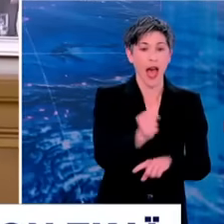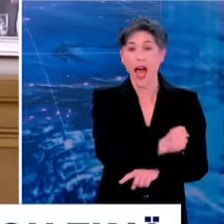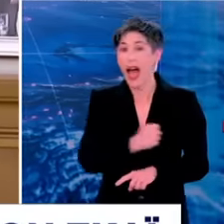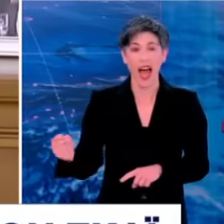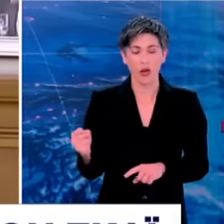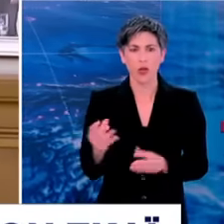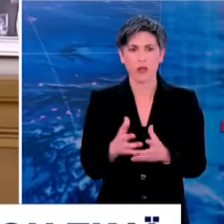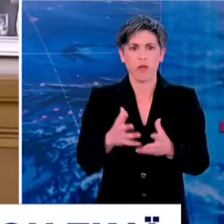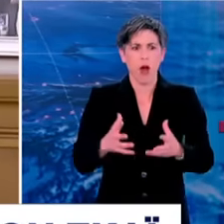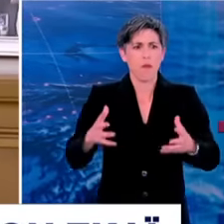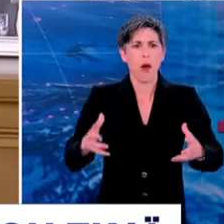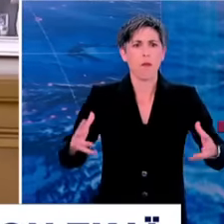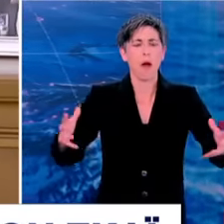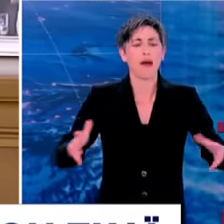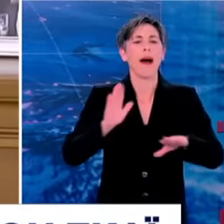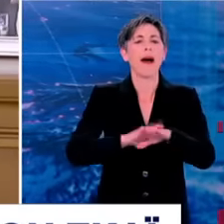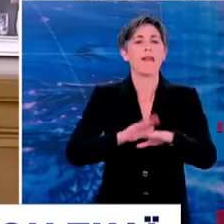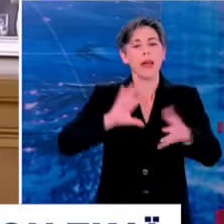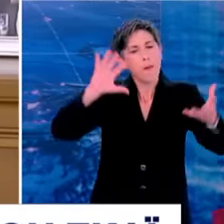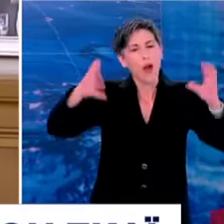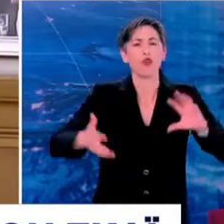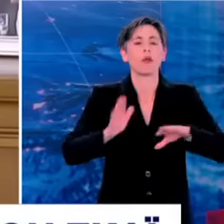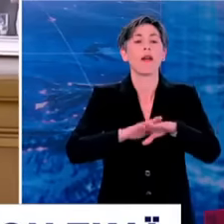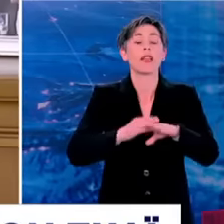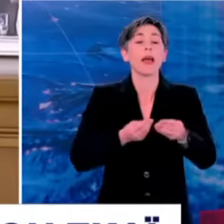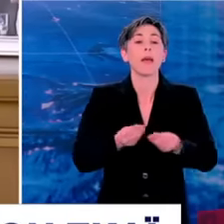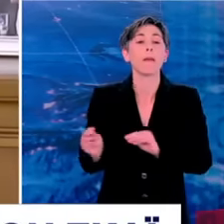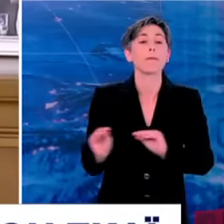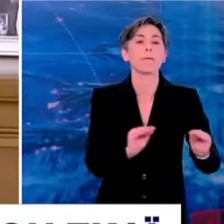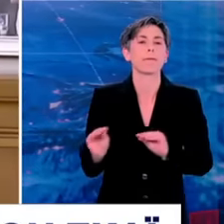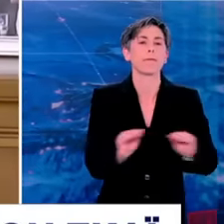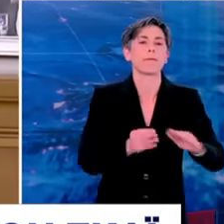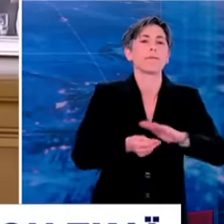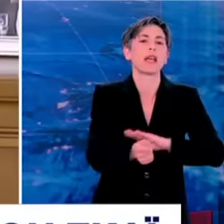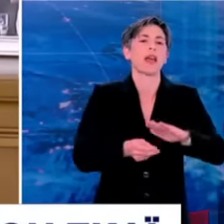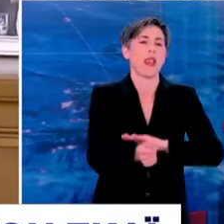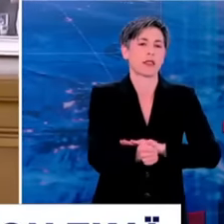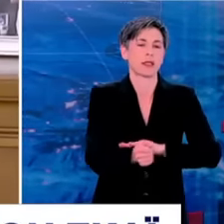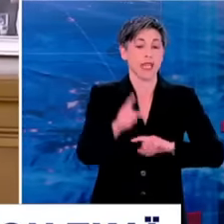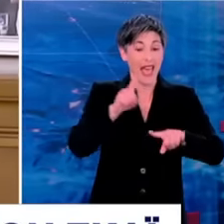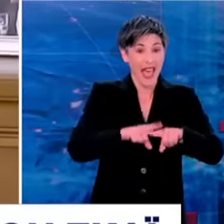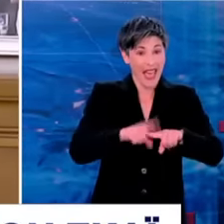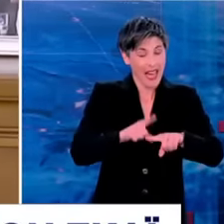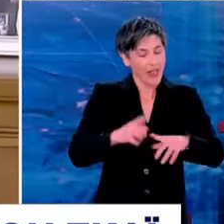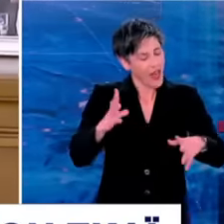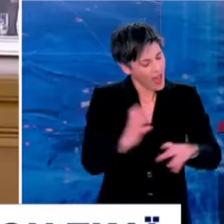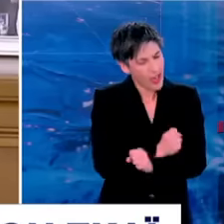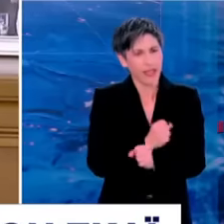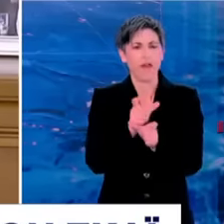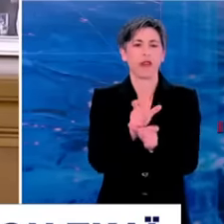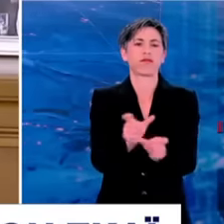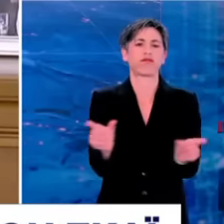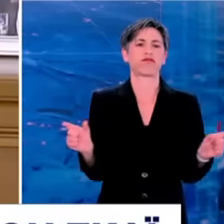κάνει με το μεταναστευτικό. Η χώρα μας είναι ίσως η μόνη ευρωπαϊκή χώρα η οποία έχει καταφέρει να αντιμετωπίσει το πρόβλημα αυτό με αποτελεσματικότητα και